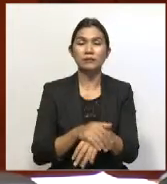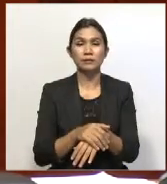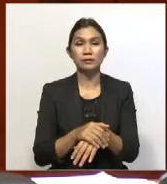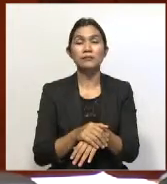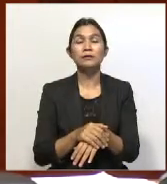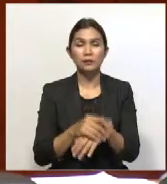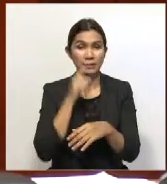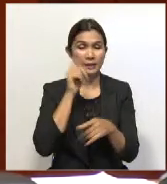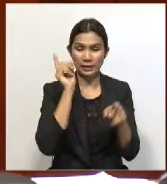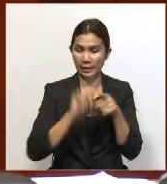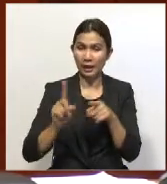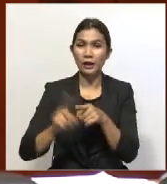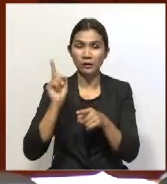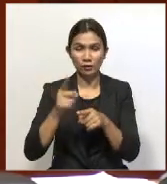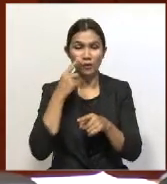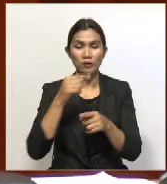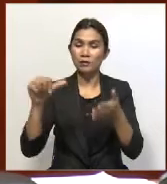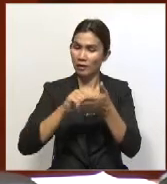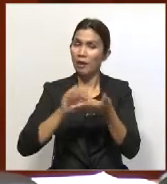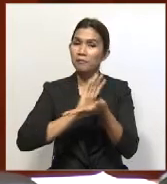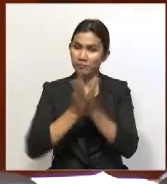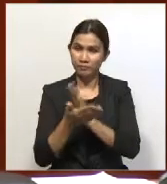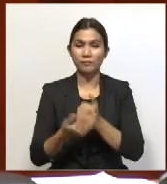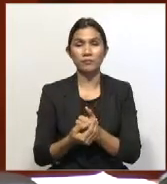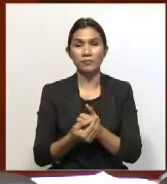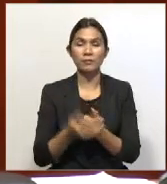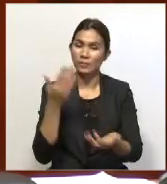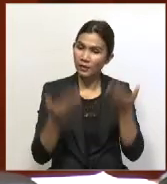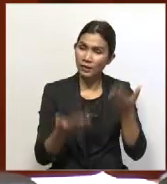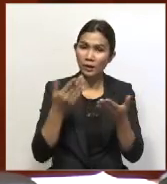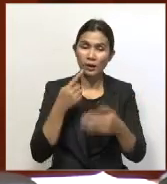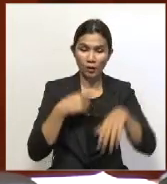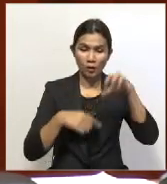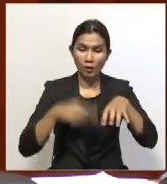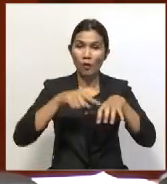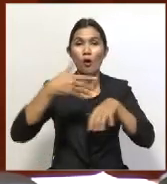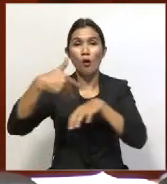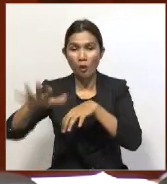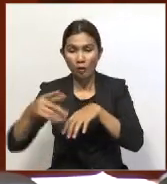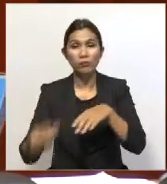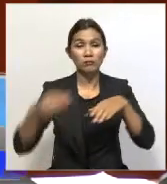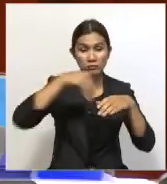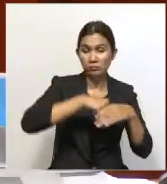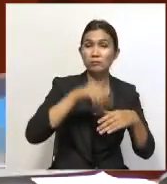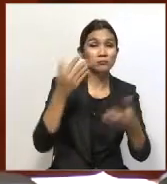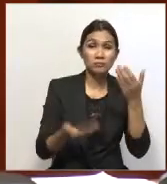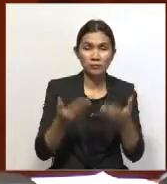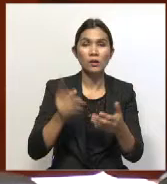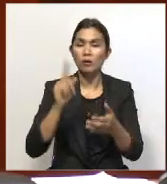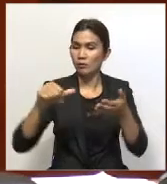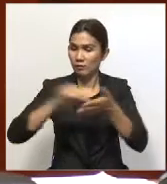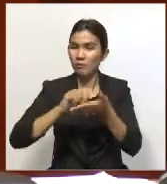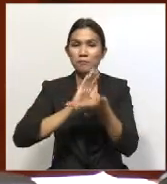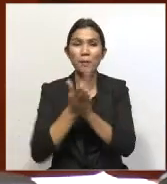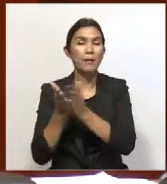นั้นสิ่งต่างๆก็จะต้องเกิดการปฏิรูปไม่ว่าจะนอกกรมประชาสัมพันธ์หรือในกรมประชาสัมพันธ์ก็จะมีการปฏิ